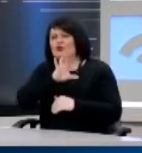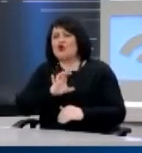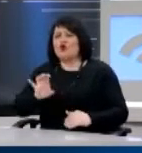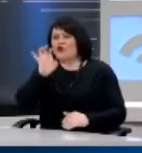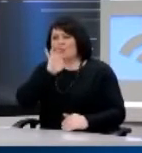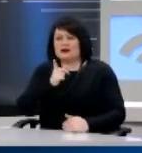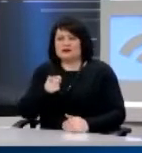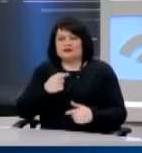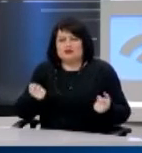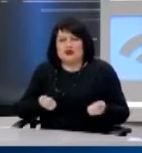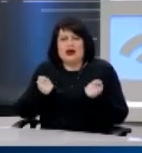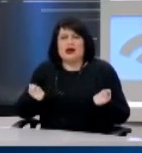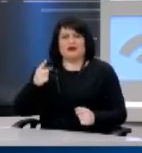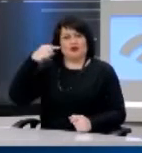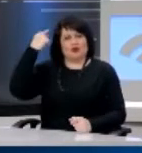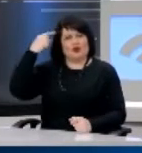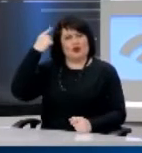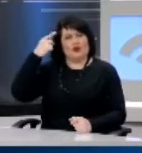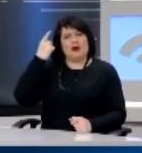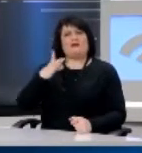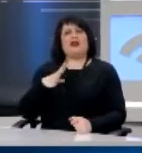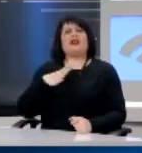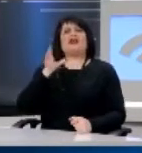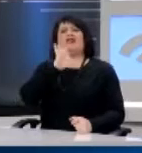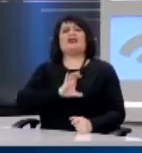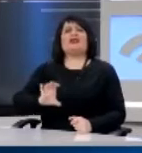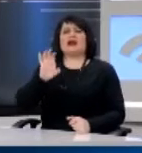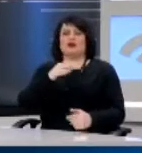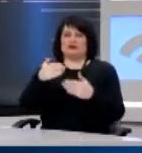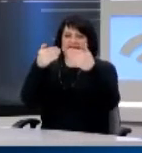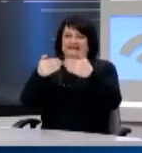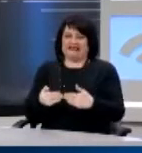των κλειστών συνόρων, την καθαρή Ευρώπη.